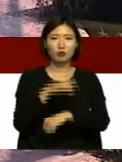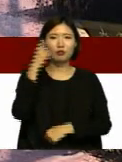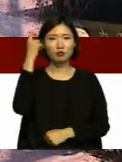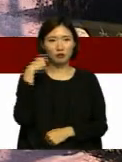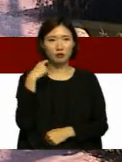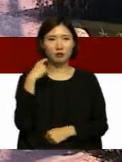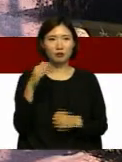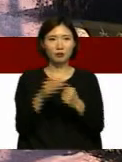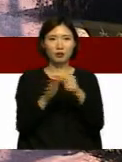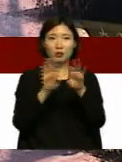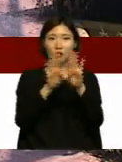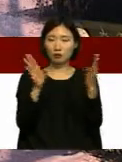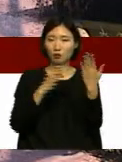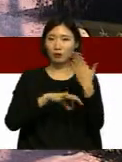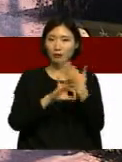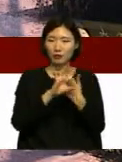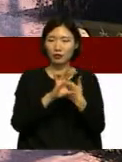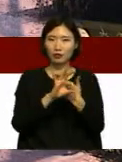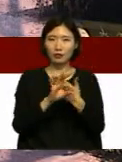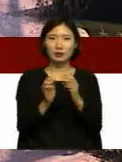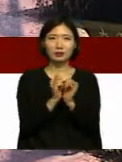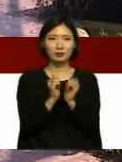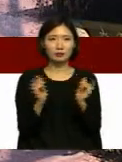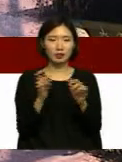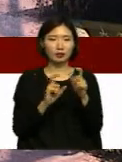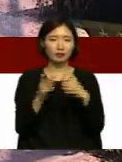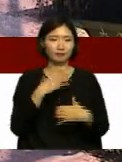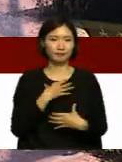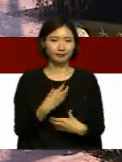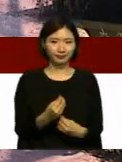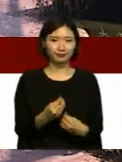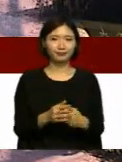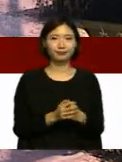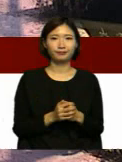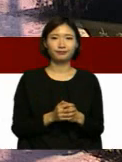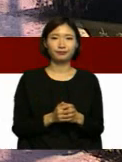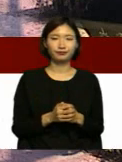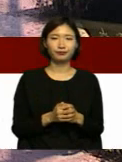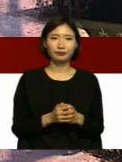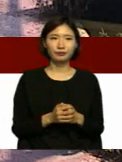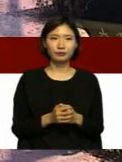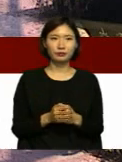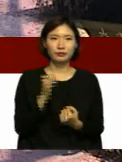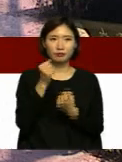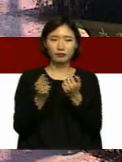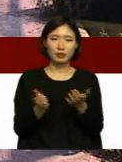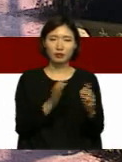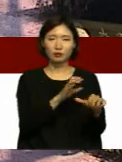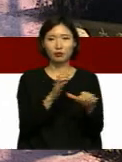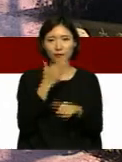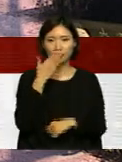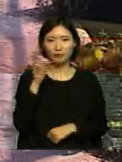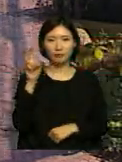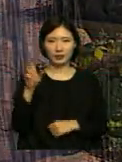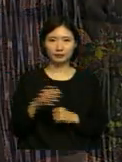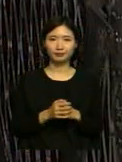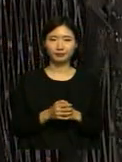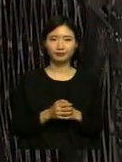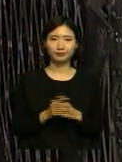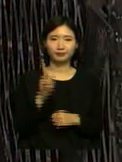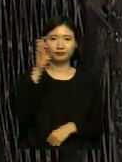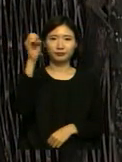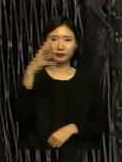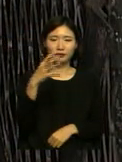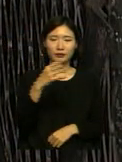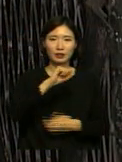그래서 개통을 하게 되면은 시민들이 더 안전하고 편리한 자전거길을 이용할 수 있습니다.